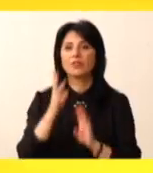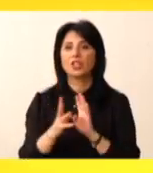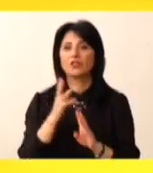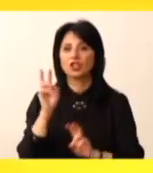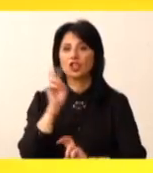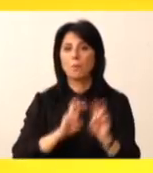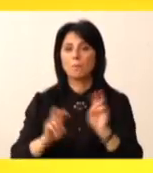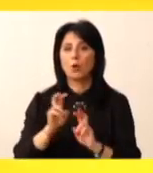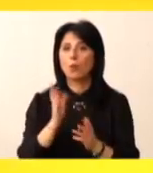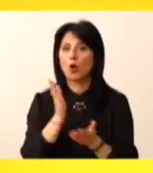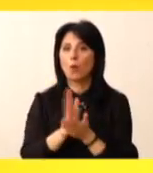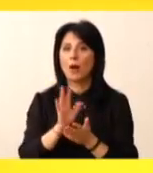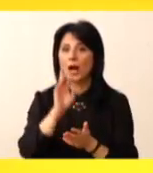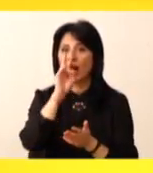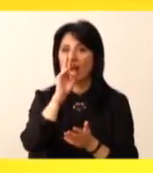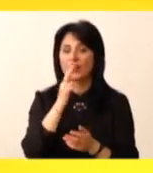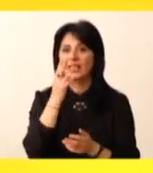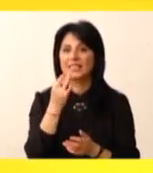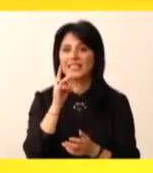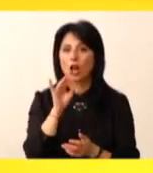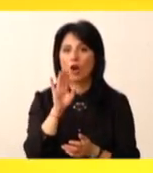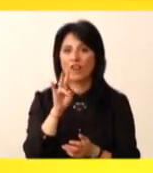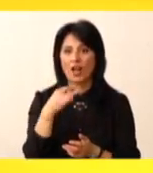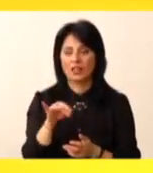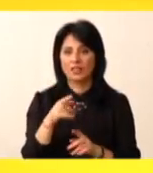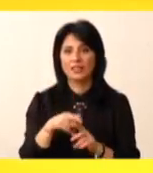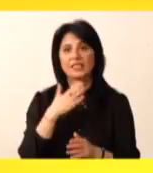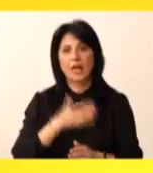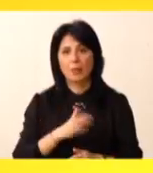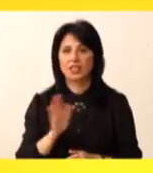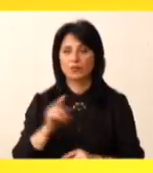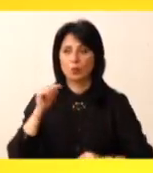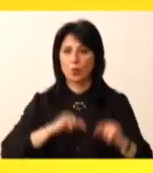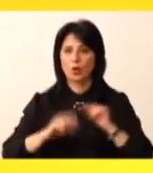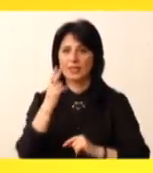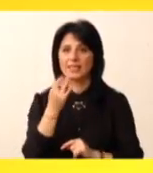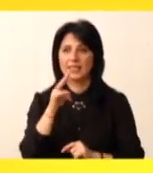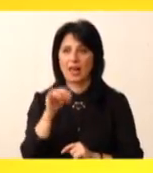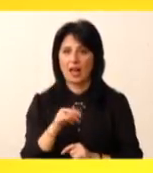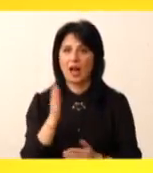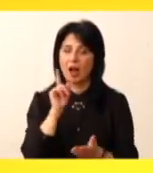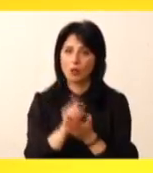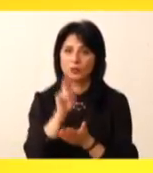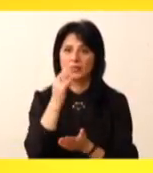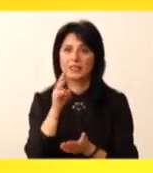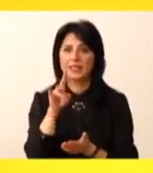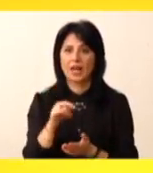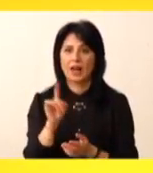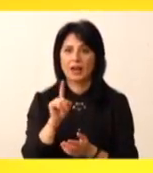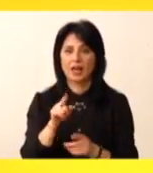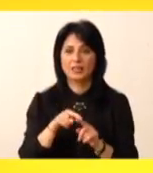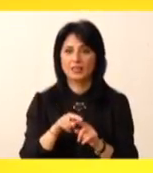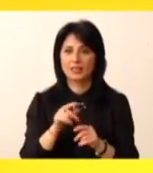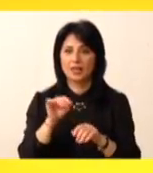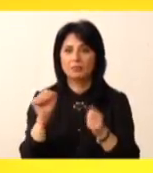ყოვლისა მოძებნეთ ხომ არ არის ხარვეზი ცილოვან სტატუსში. საკმარისია თუ არა ორგანიზმში ცილა და ის აუცილებელი ცილა, რომელიც